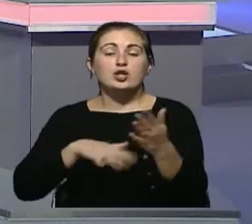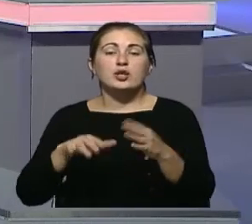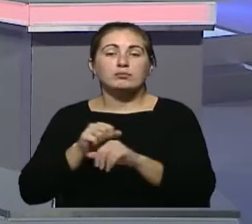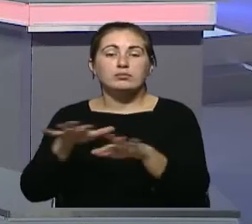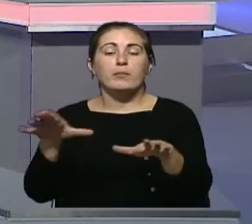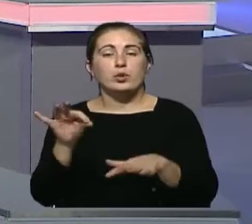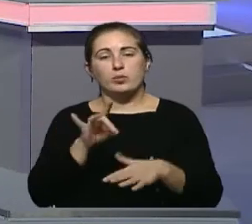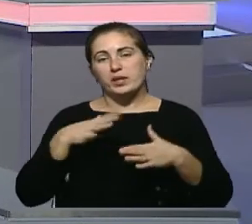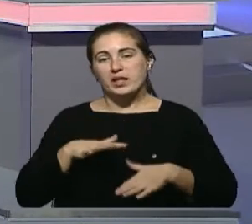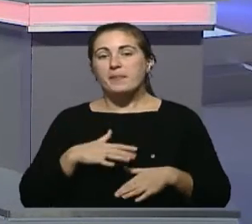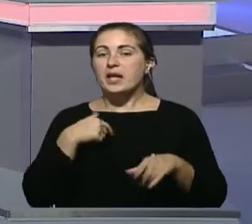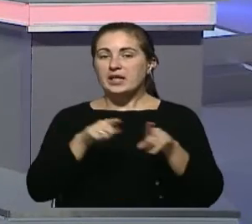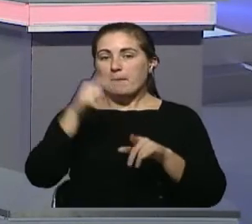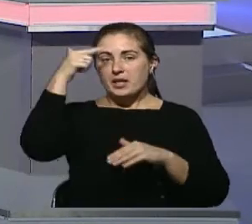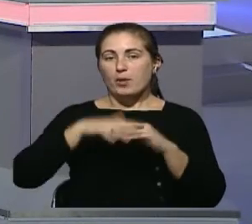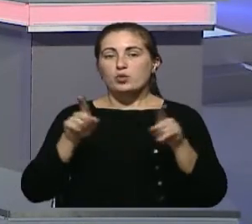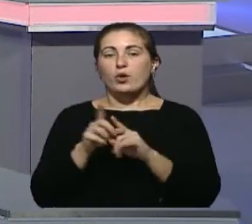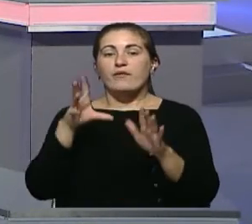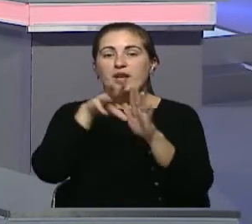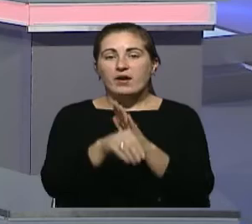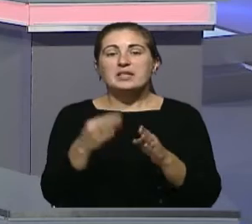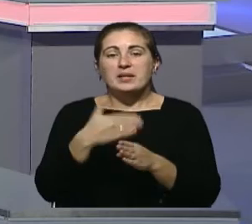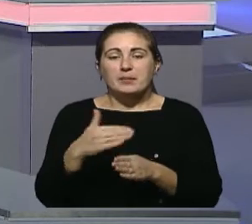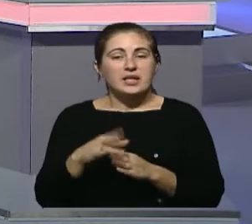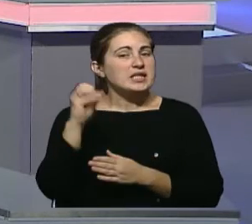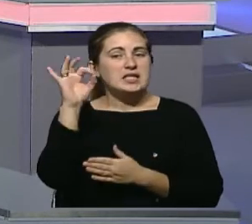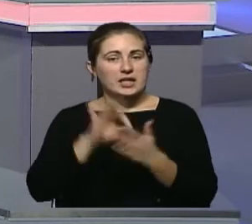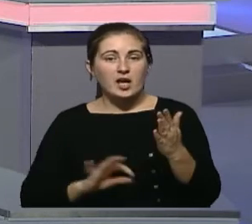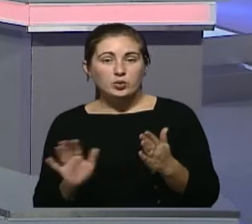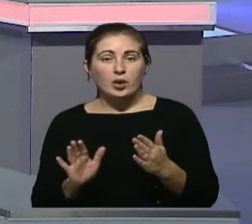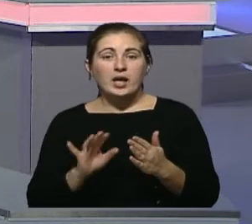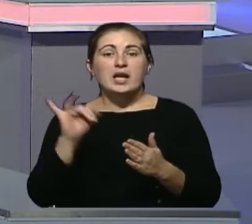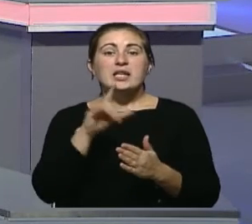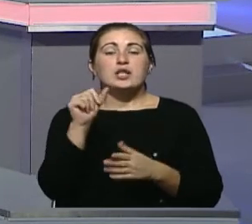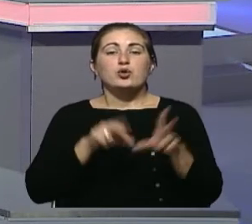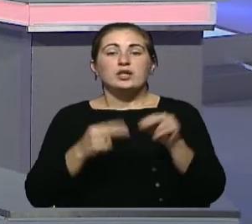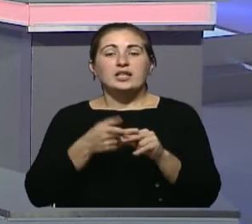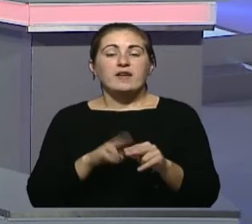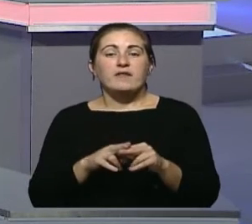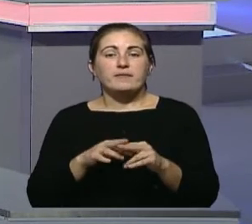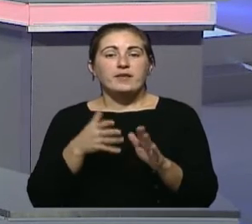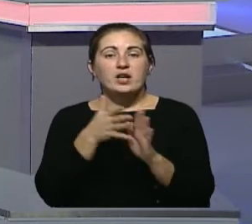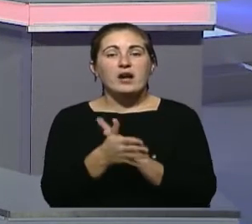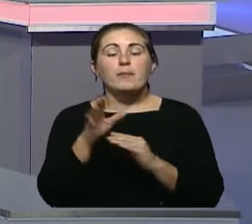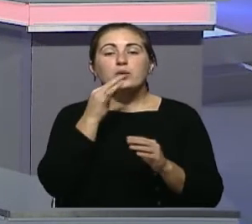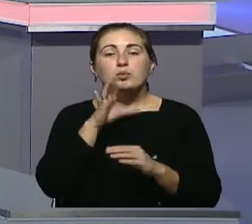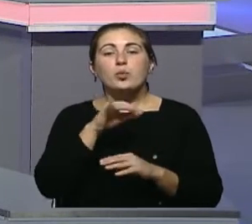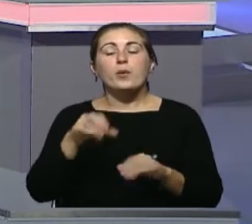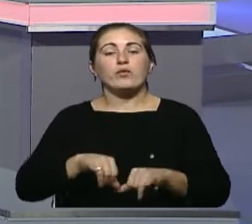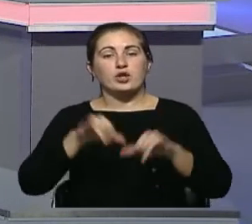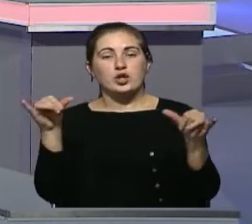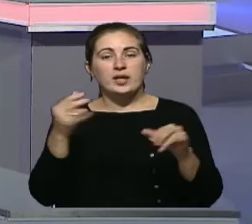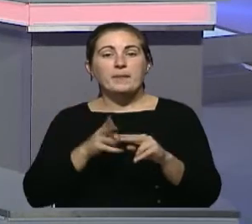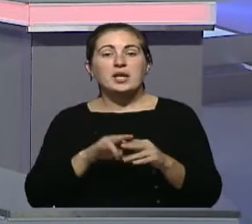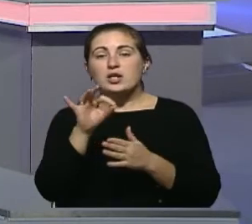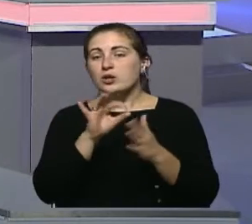Республике Крым. Ну, я так понимаю, что они просто вливаются постепенно, да, не сразу. Да. И вот и за счет этих вливаний, да, и потом сумма увеличивается. Да, но это происходит